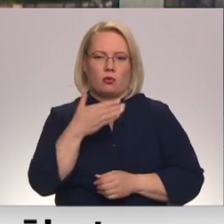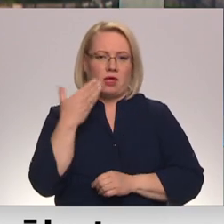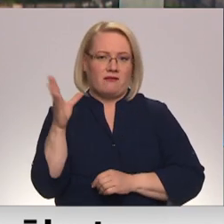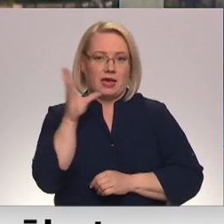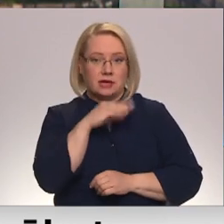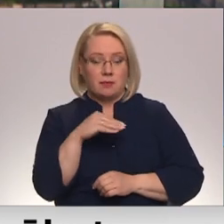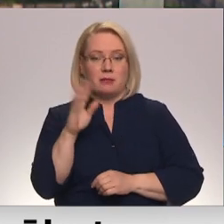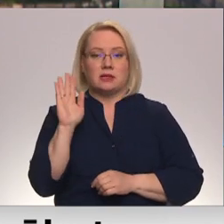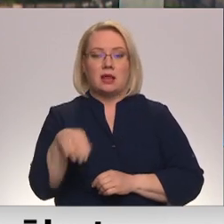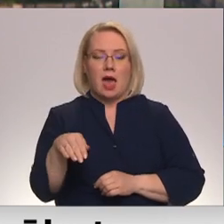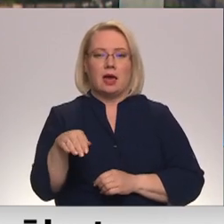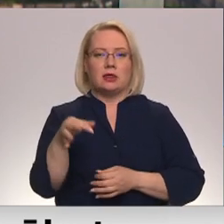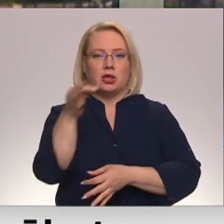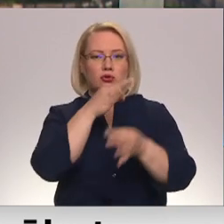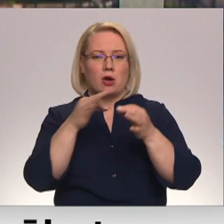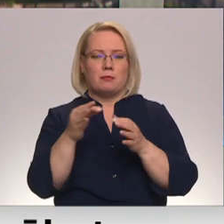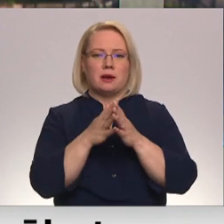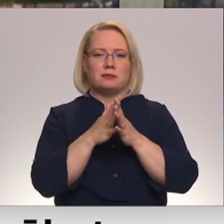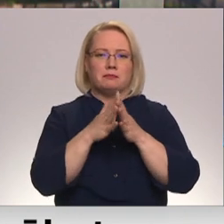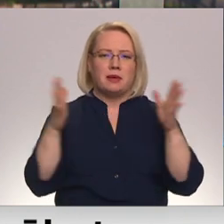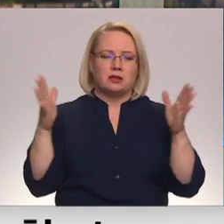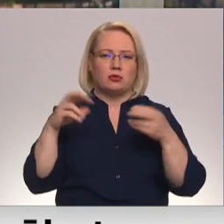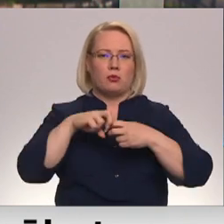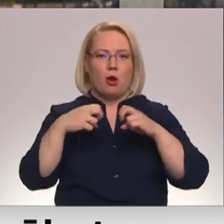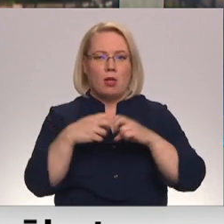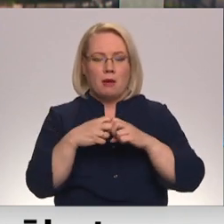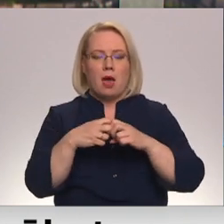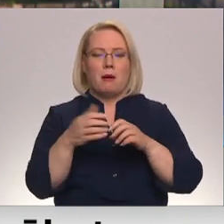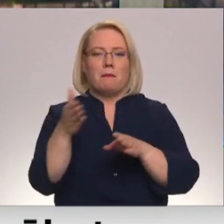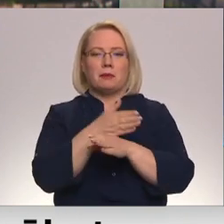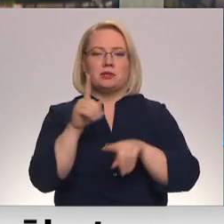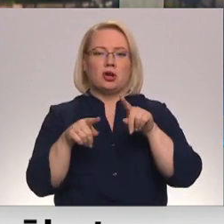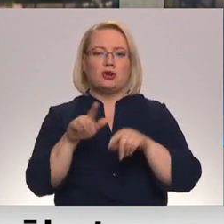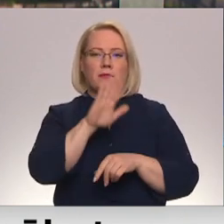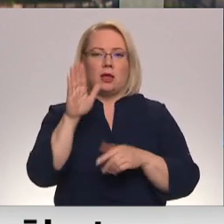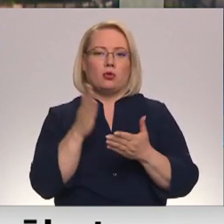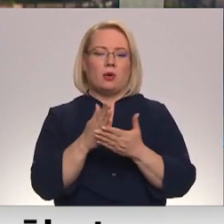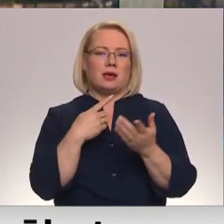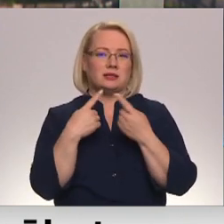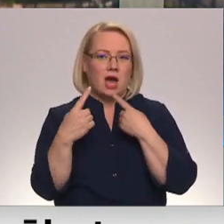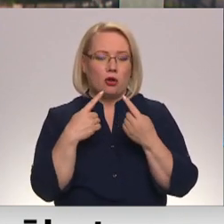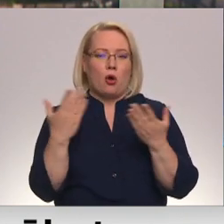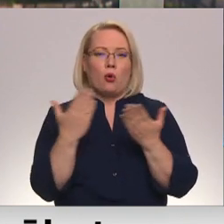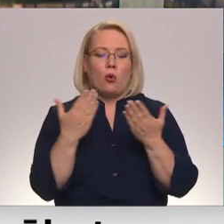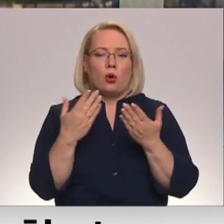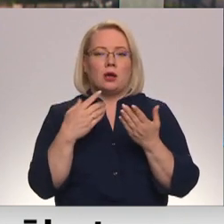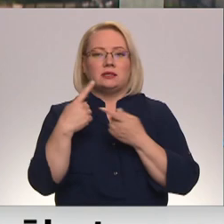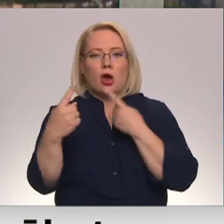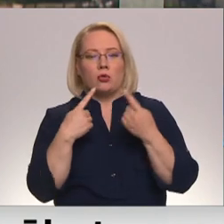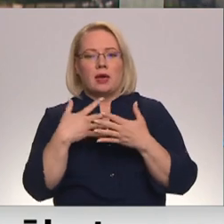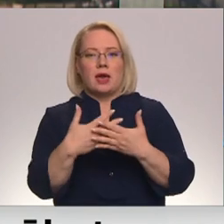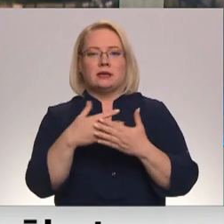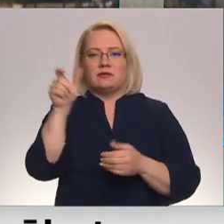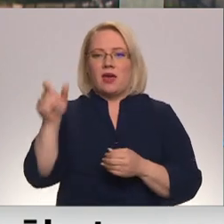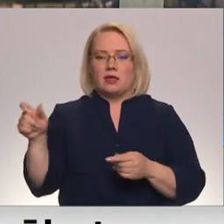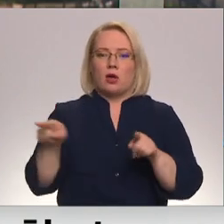Lai diskutētu par samilzušajām problēmām zvejniecībā, pirms dažām dienām notika organizēta saruna, kur aizrunāties gan zvejniekiem savā starpā,